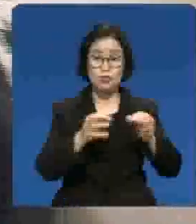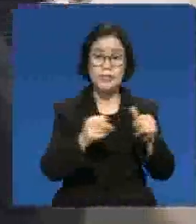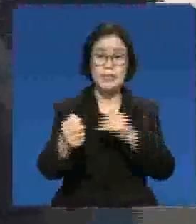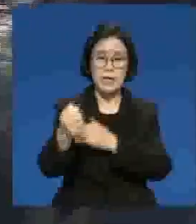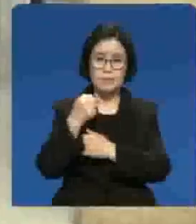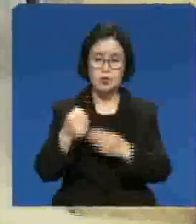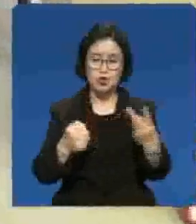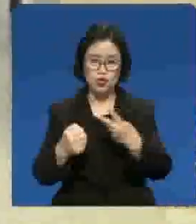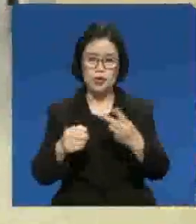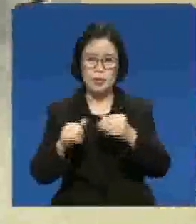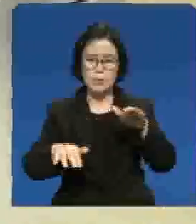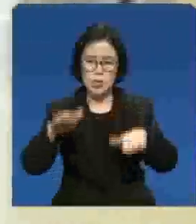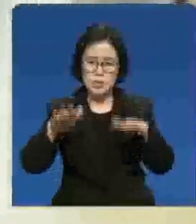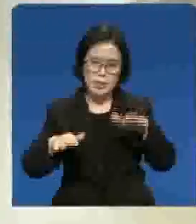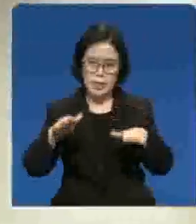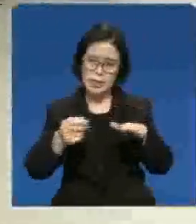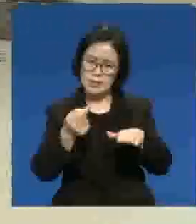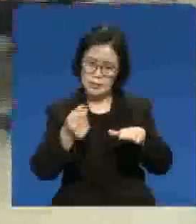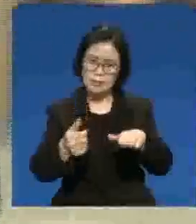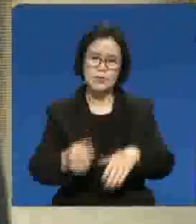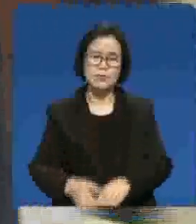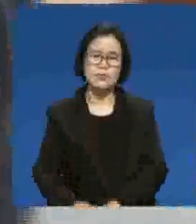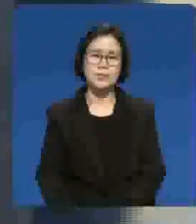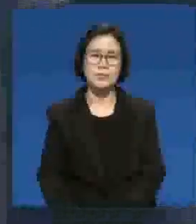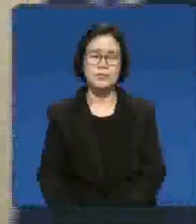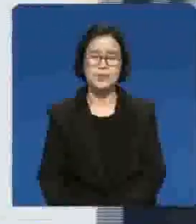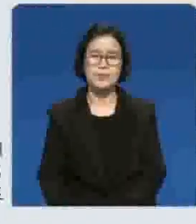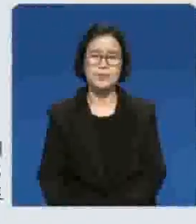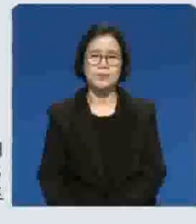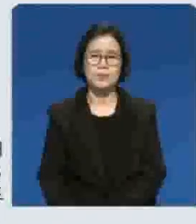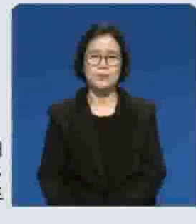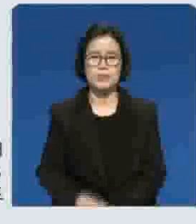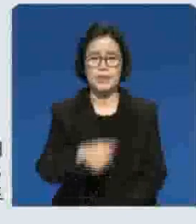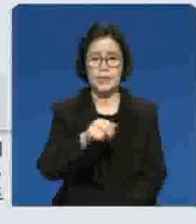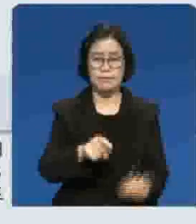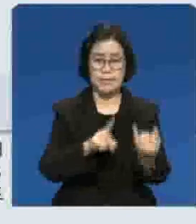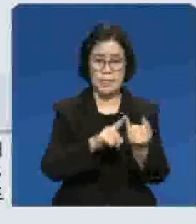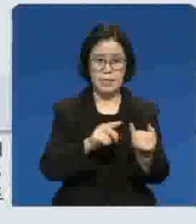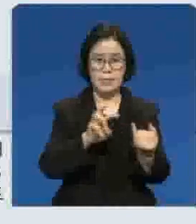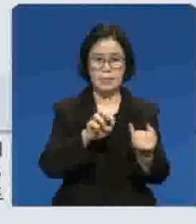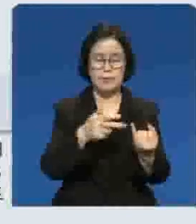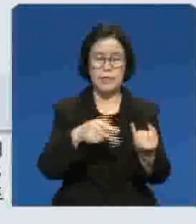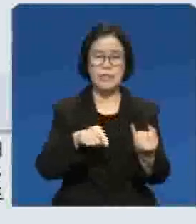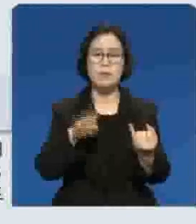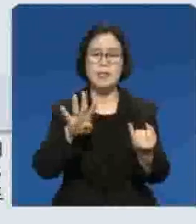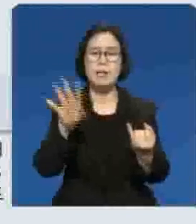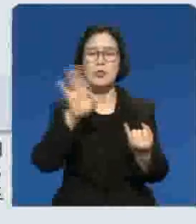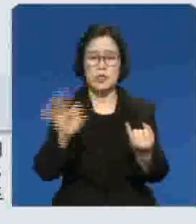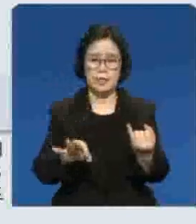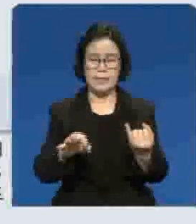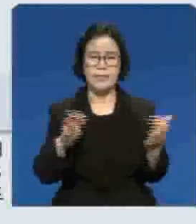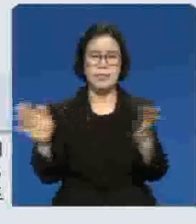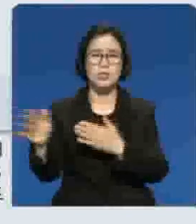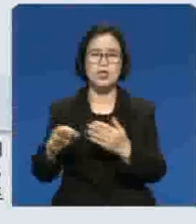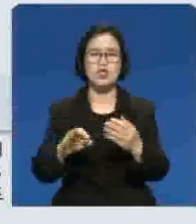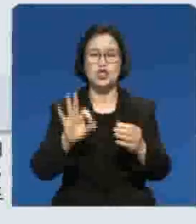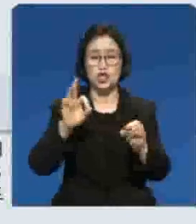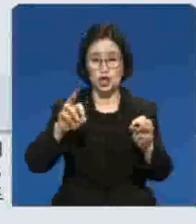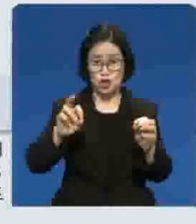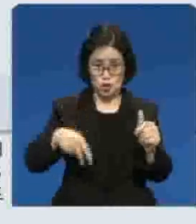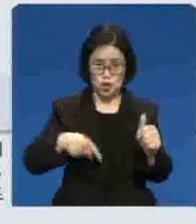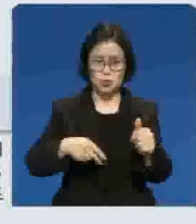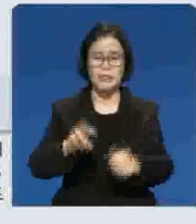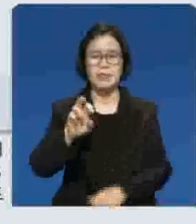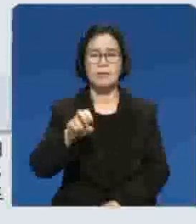국민의힘에선 두 후보의 격차가 크지 않았습니다. 김은혜 의원 37.4%, 유승민